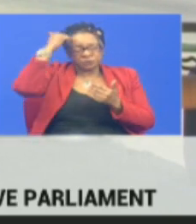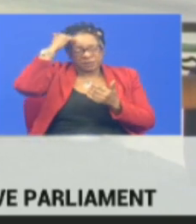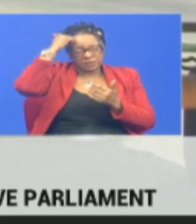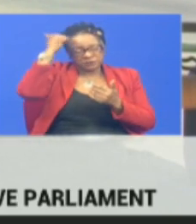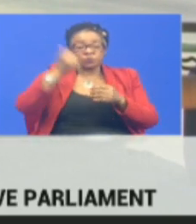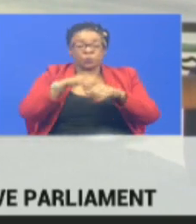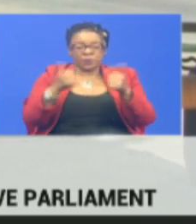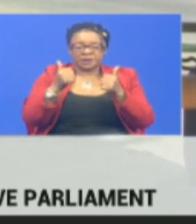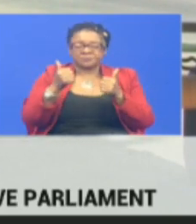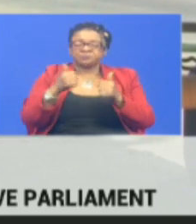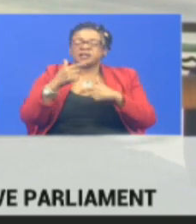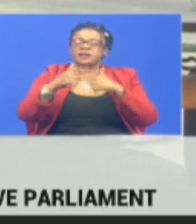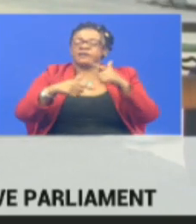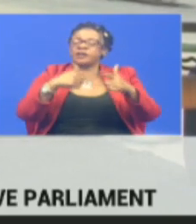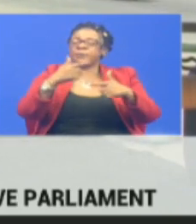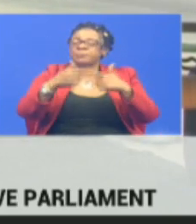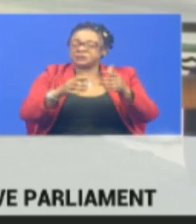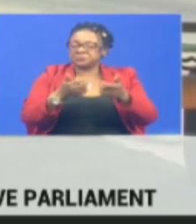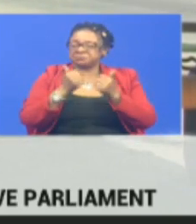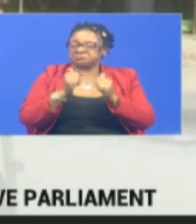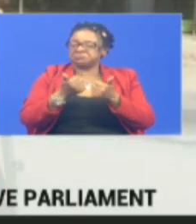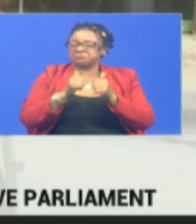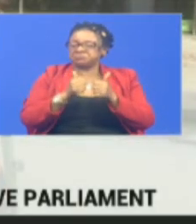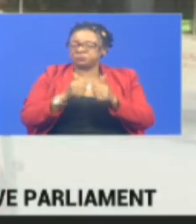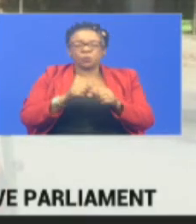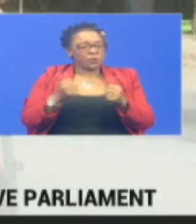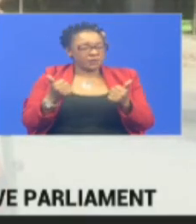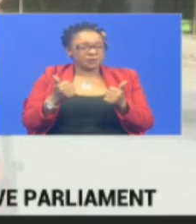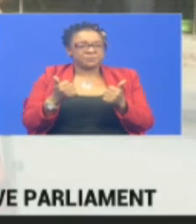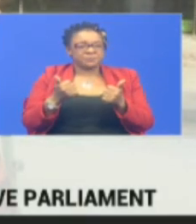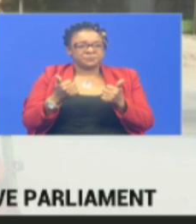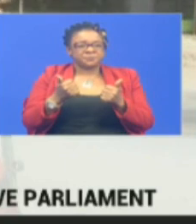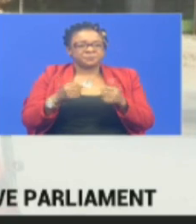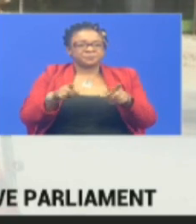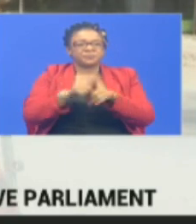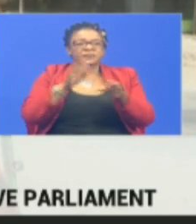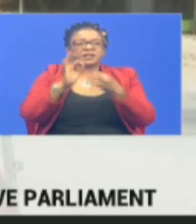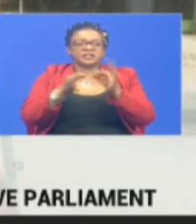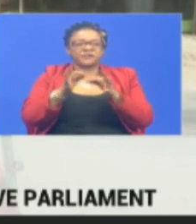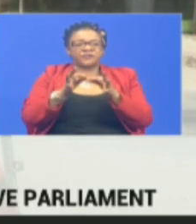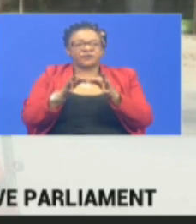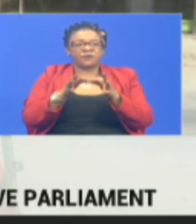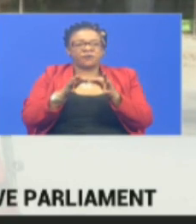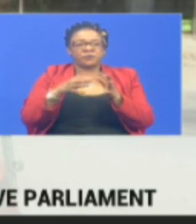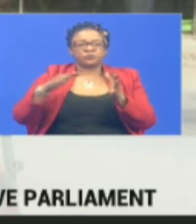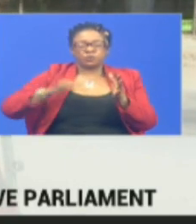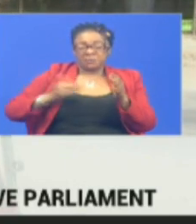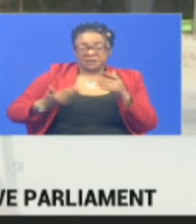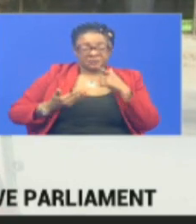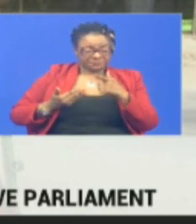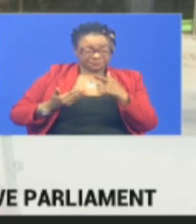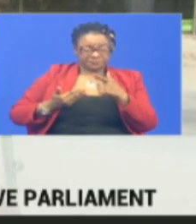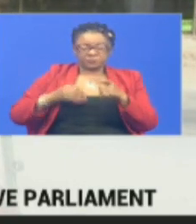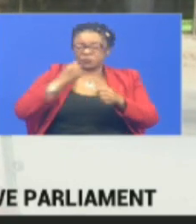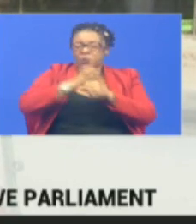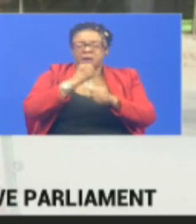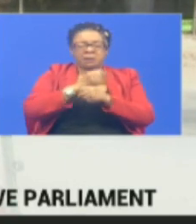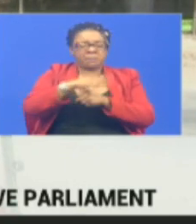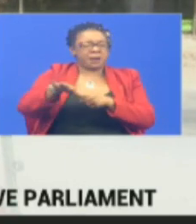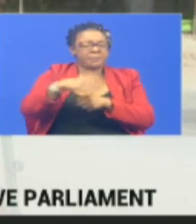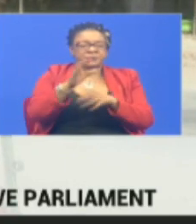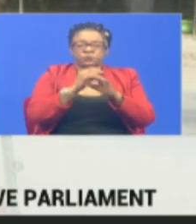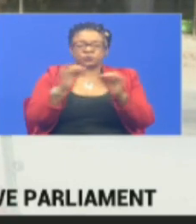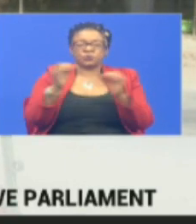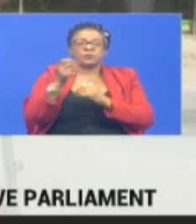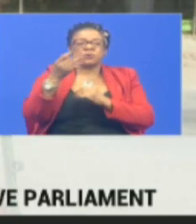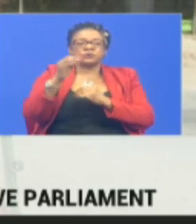pale maendeleo iko kwa wingi. Ni kana kwamba wajali wa kwamba mama wanaweza kufanya kazi kwa bunge. Sasa inafaa